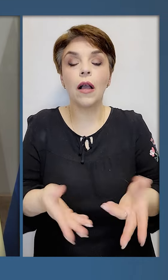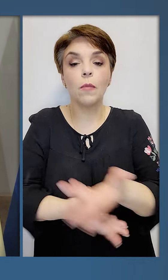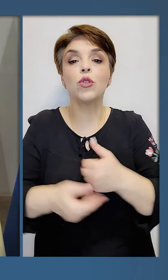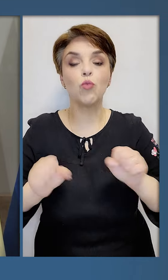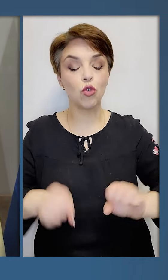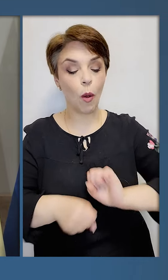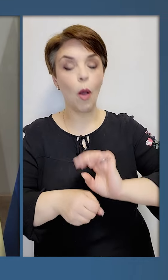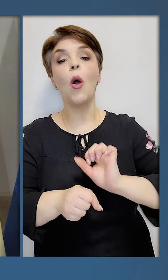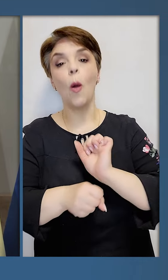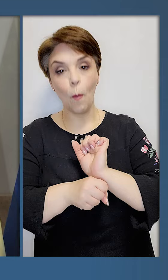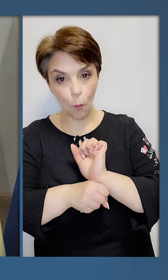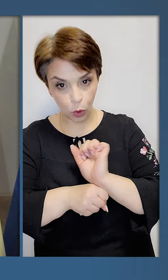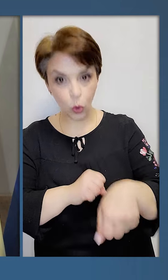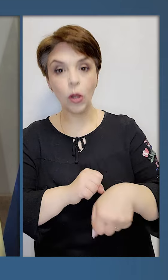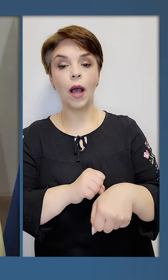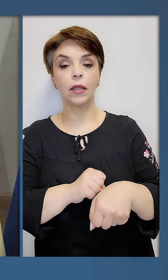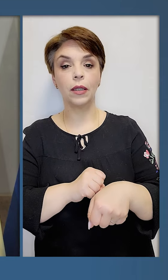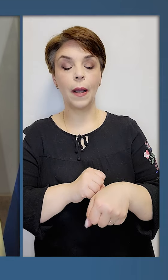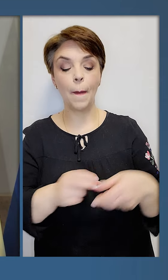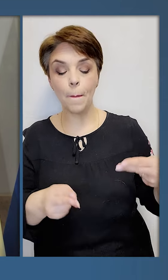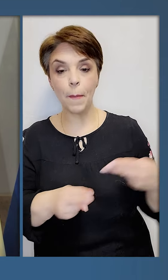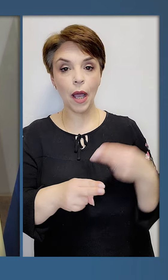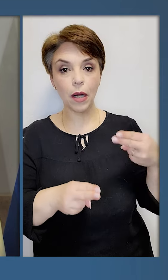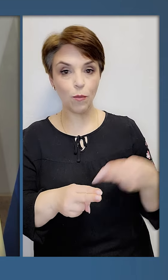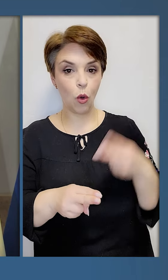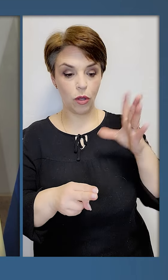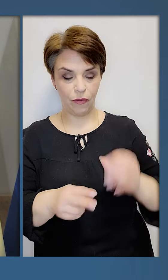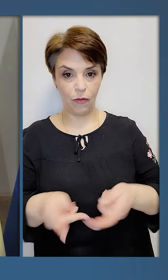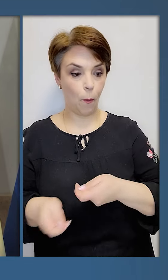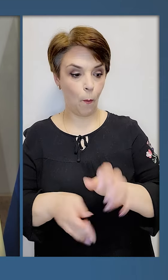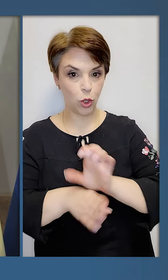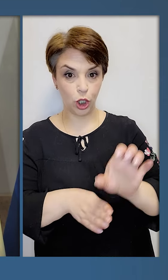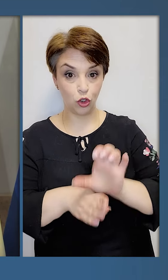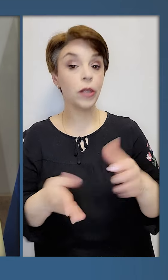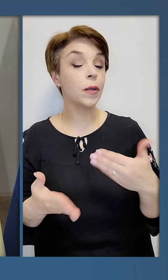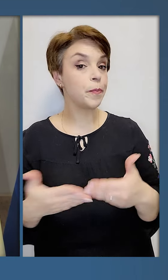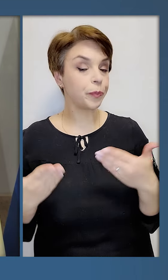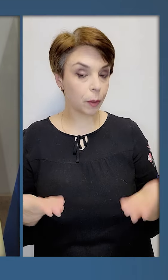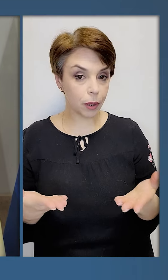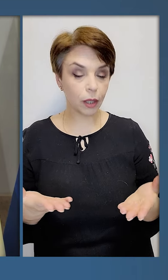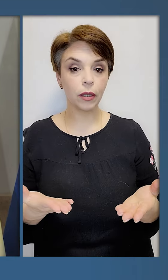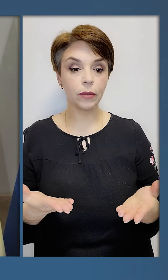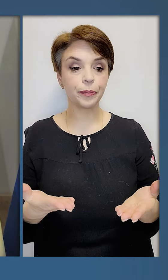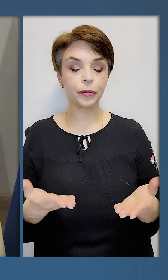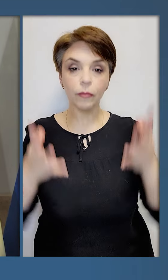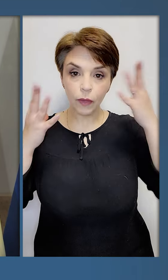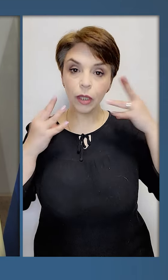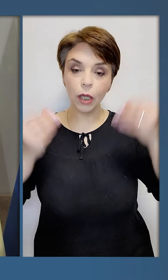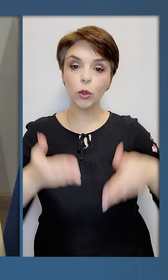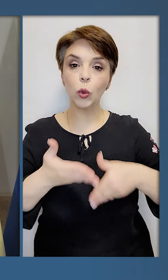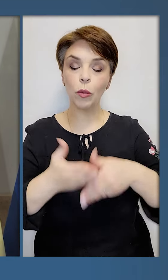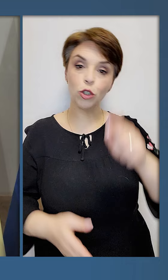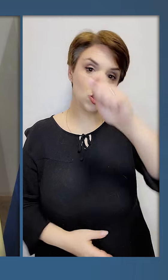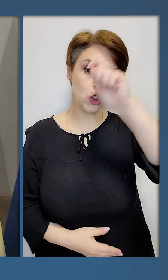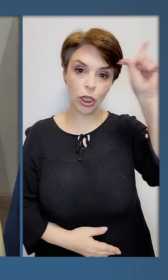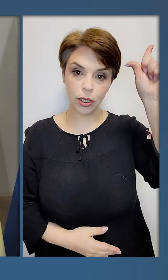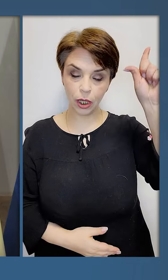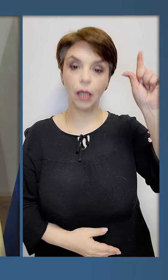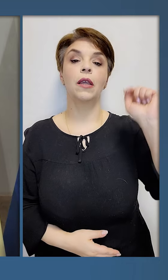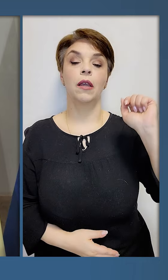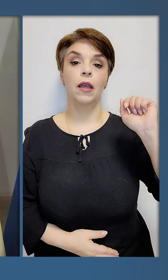ми зможемо подолати перебої у постачанні. Наприклад, Нідерланди допоможуть чеській